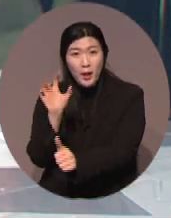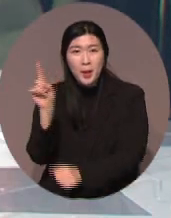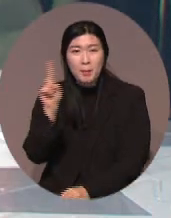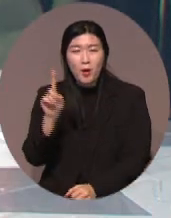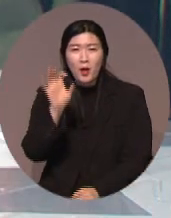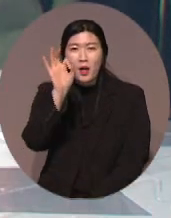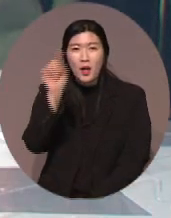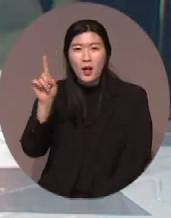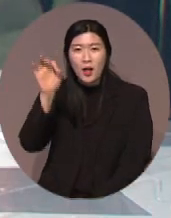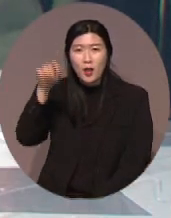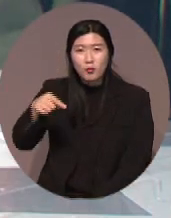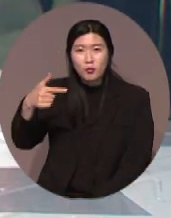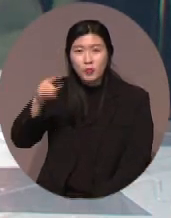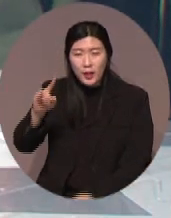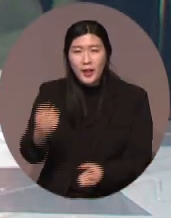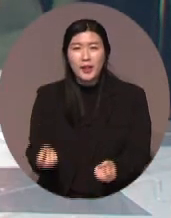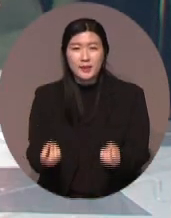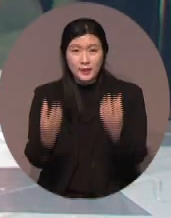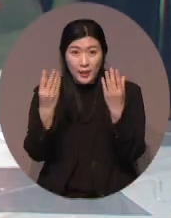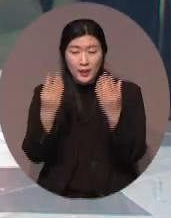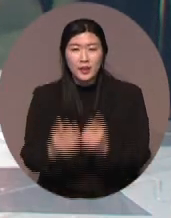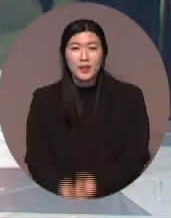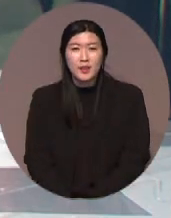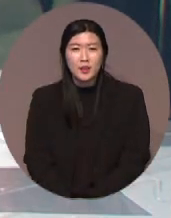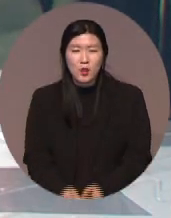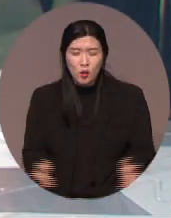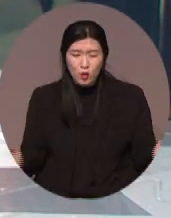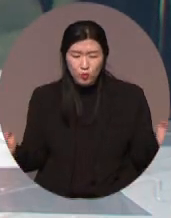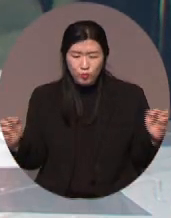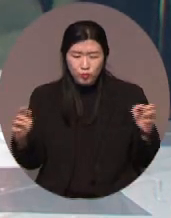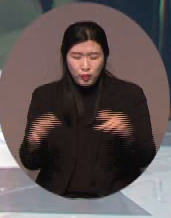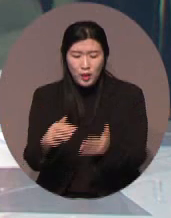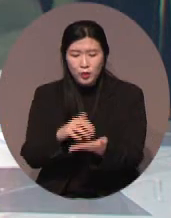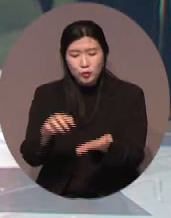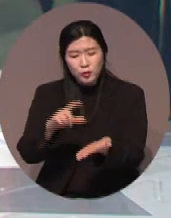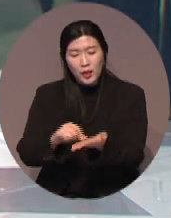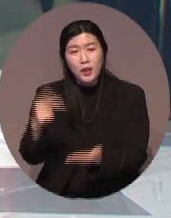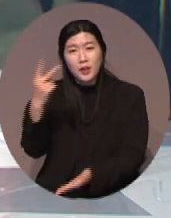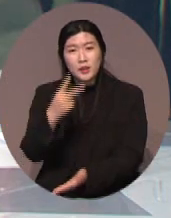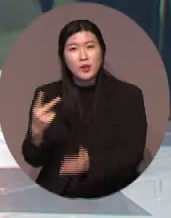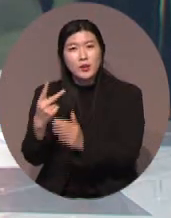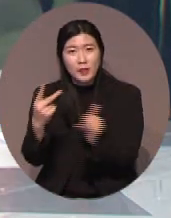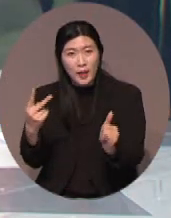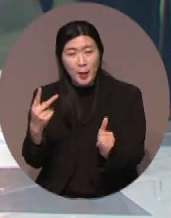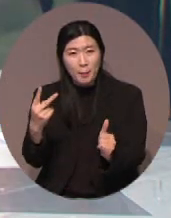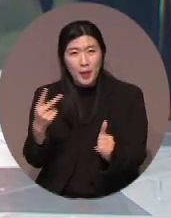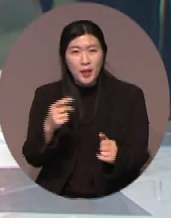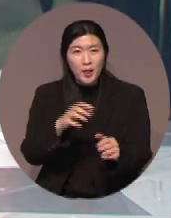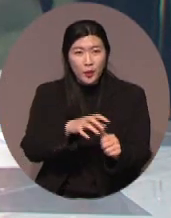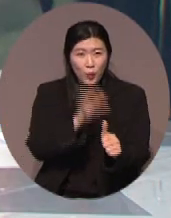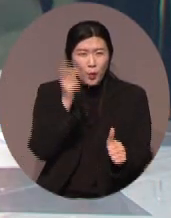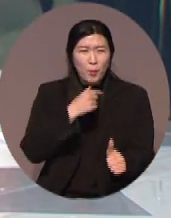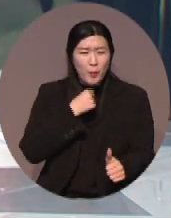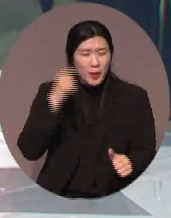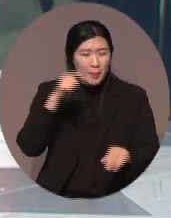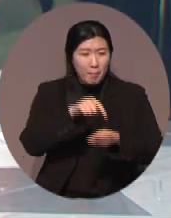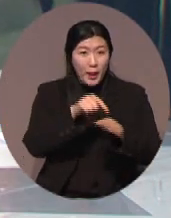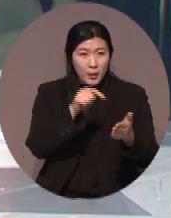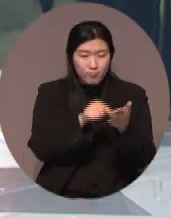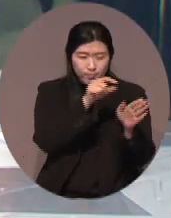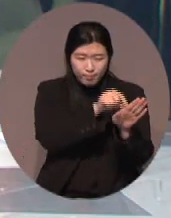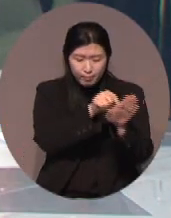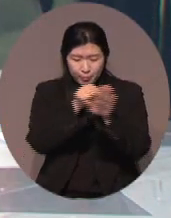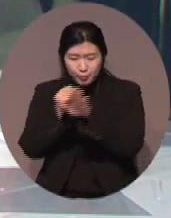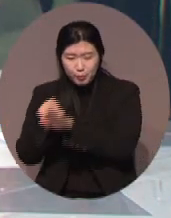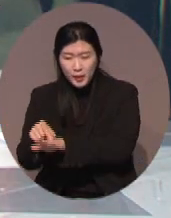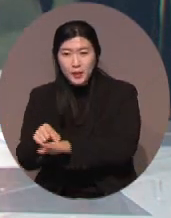아우내 봉화제가 열렸습니다 2000여명의 시민들이 104년 전 독립을 염원하며 외친 3회 만세운동을